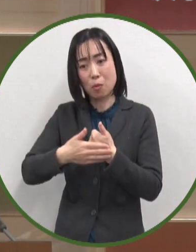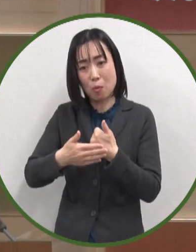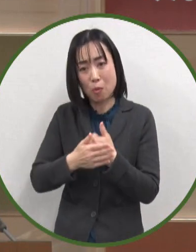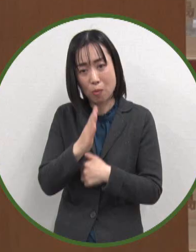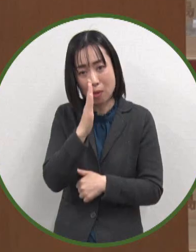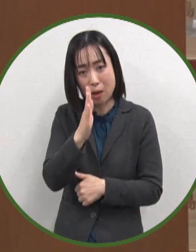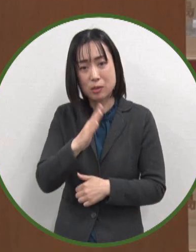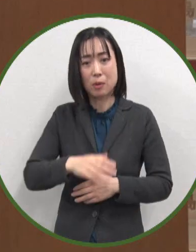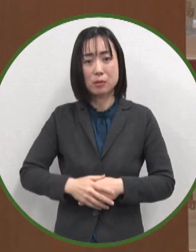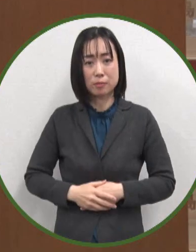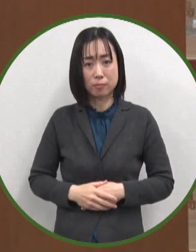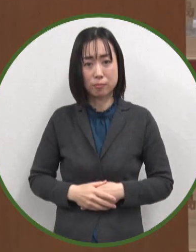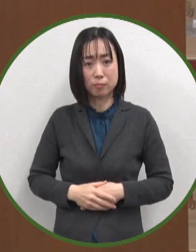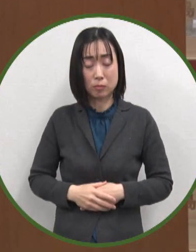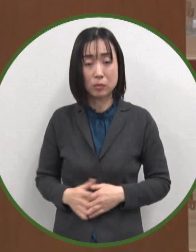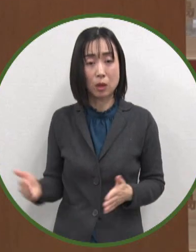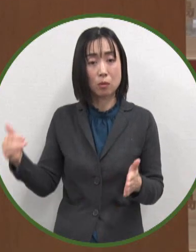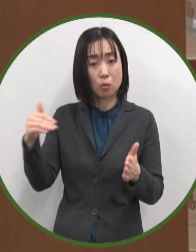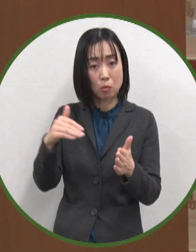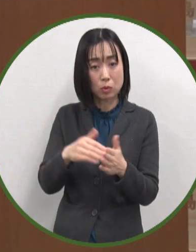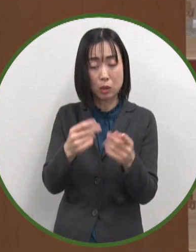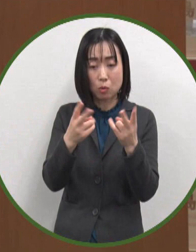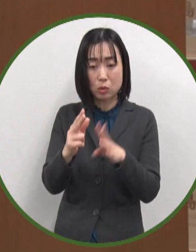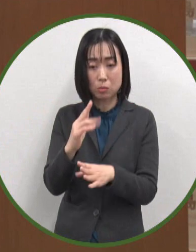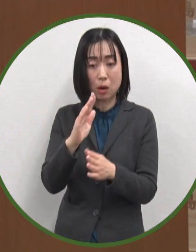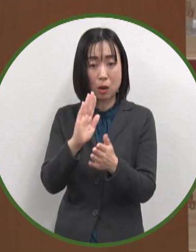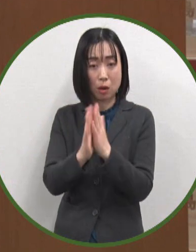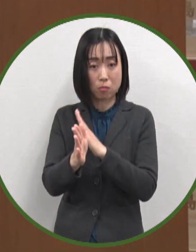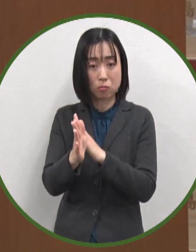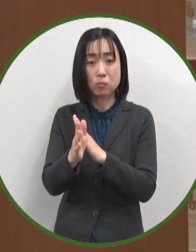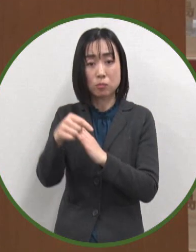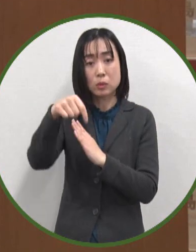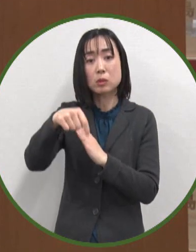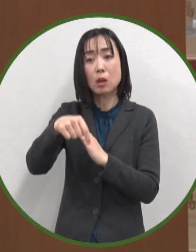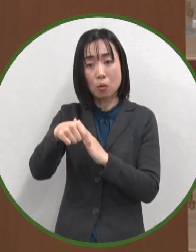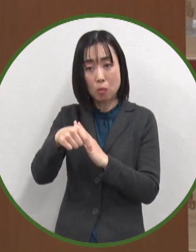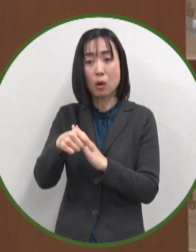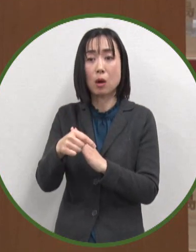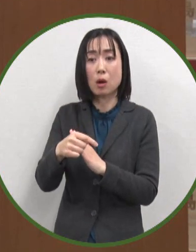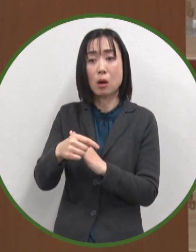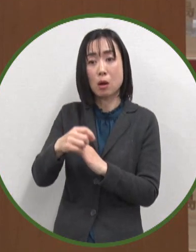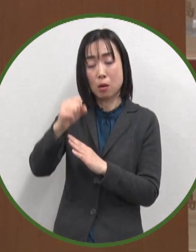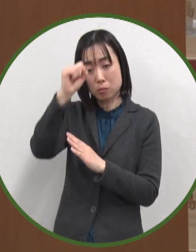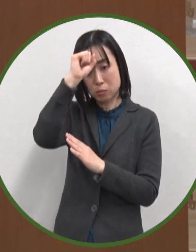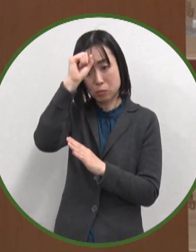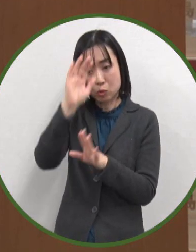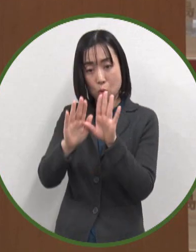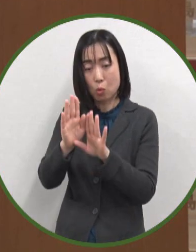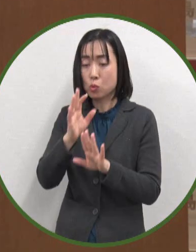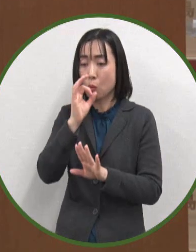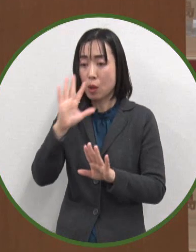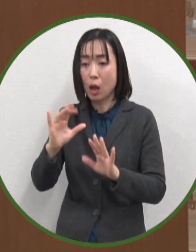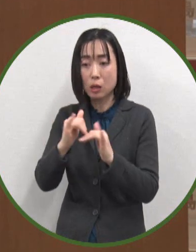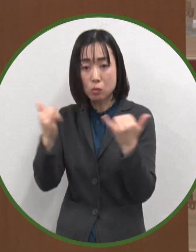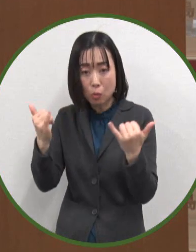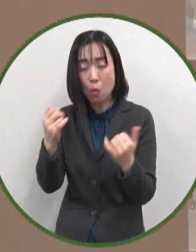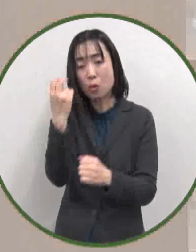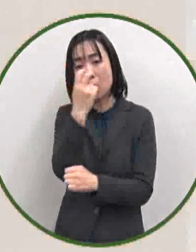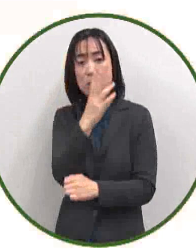。最後に広島県では無症状の方でも検査を受けられるように検査体制を整備しているのはご承知の通りであります